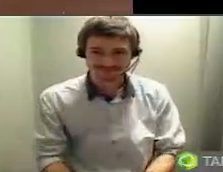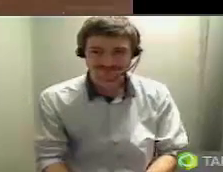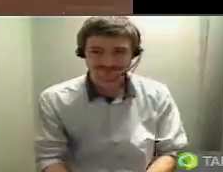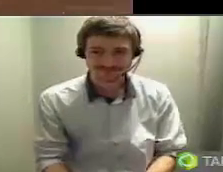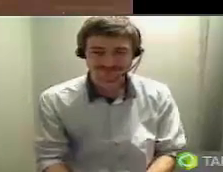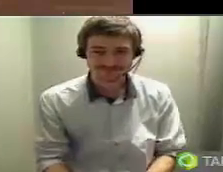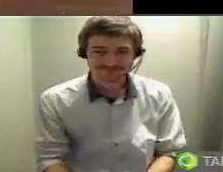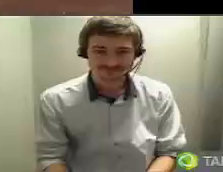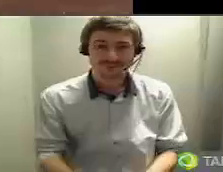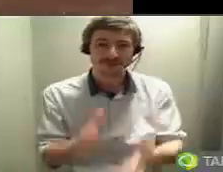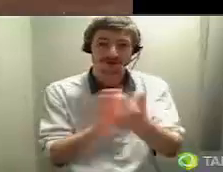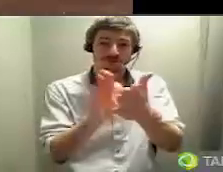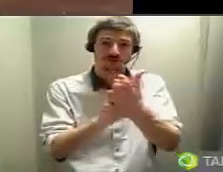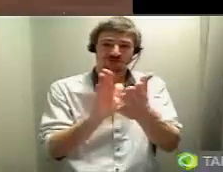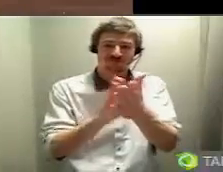Bravo.